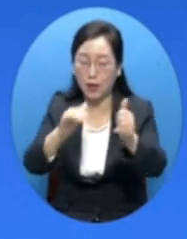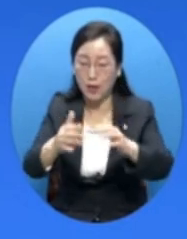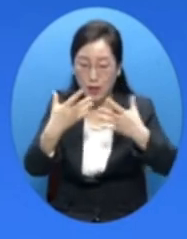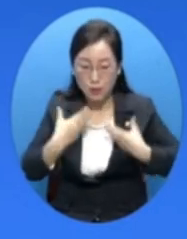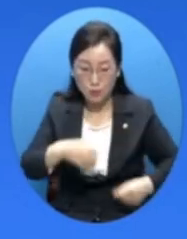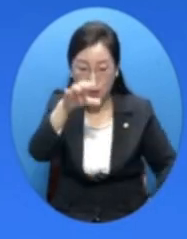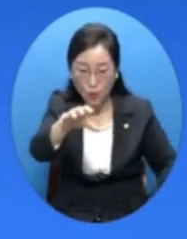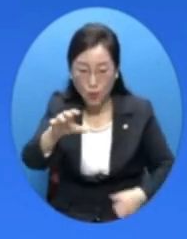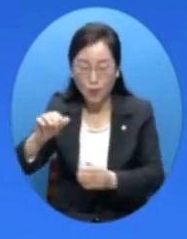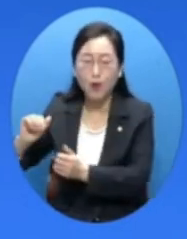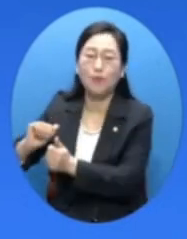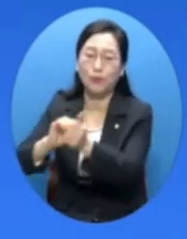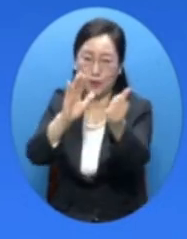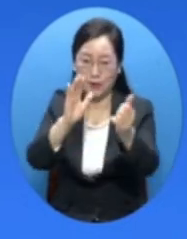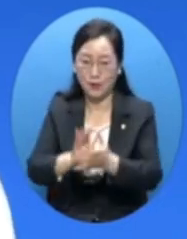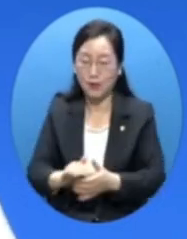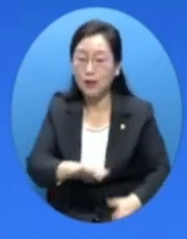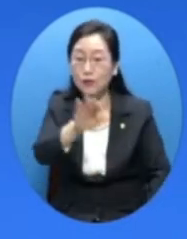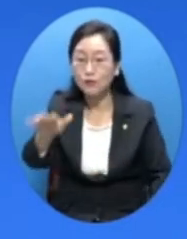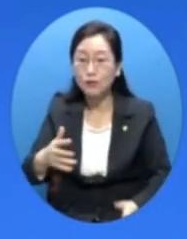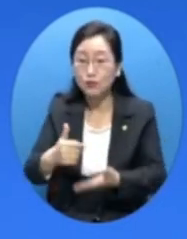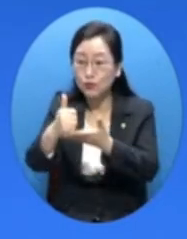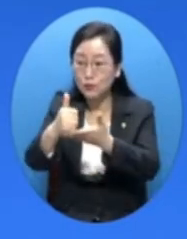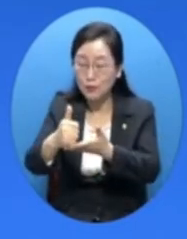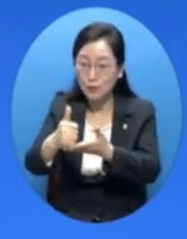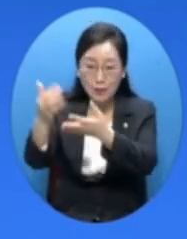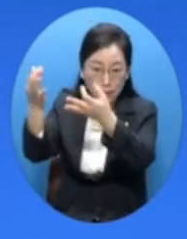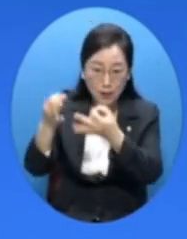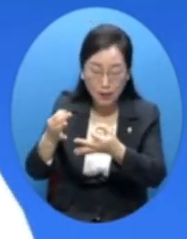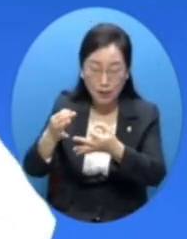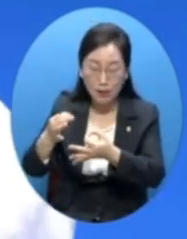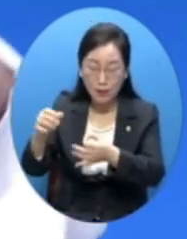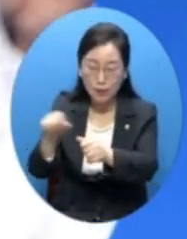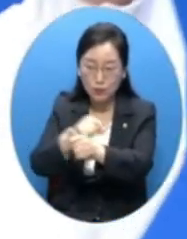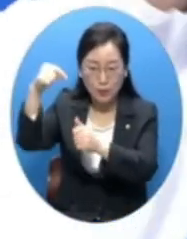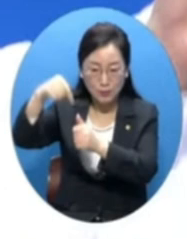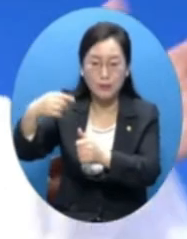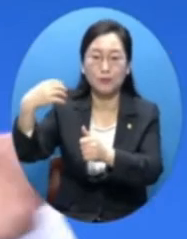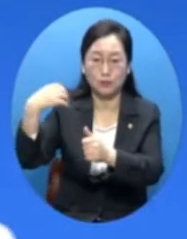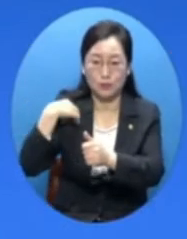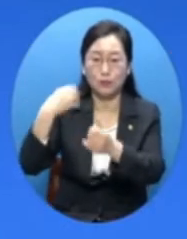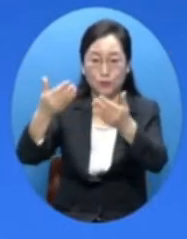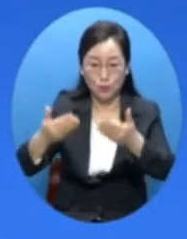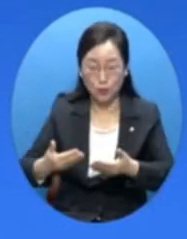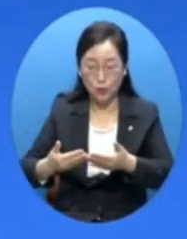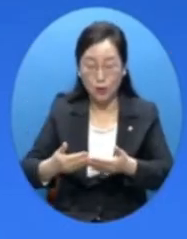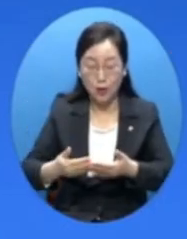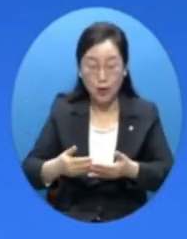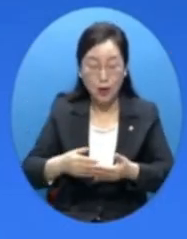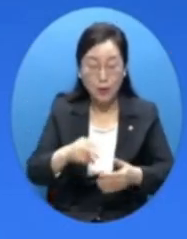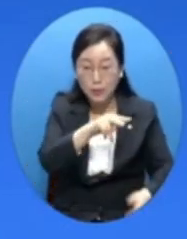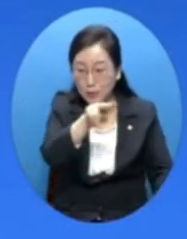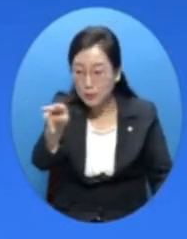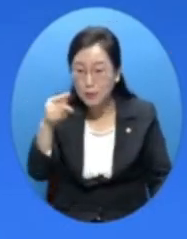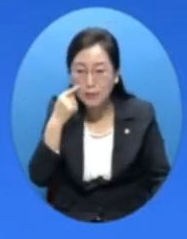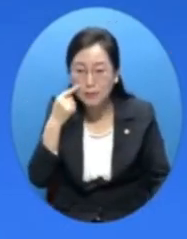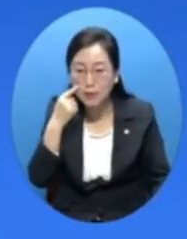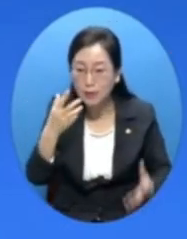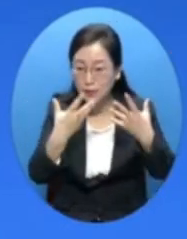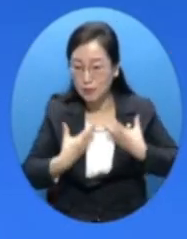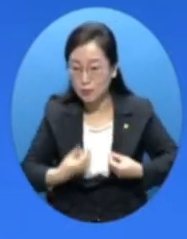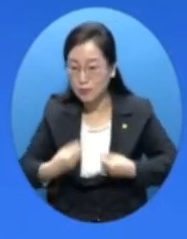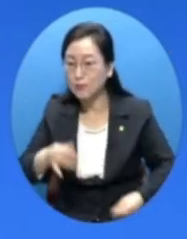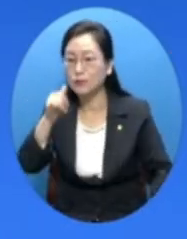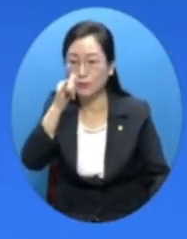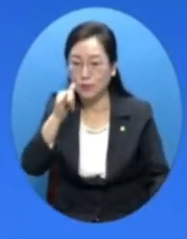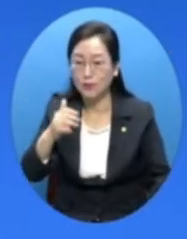것입니다. 우리가 모두 주님 앞에 사명자입니다. 우리 주변을 둘러보면 절망에 처한 사람들이 얼마나 많은지 모릅니다. 우리가 주님의 은혜로